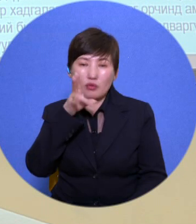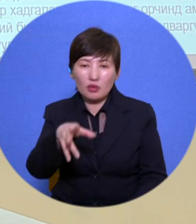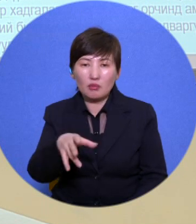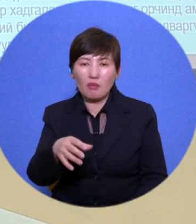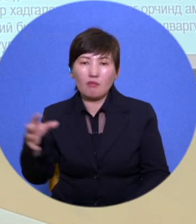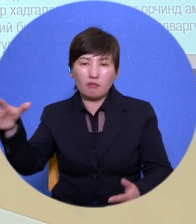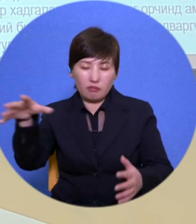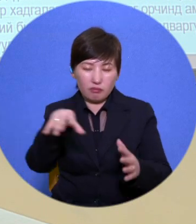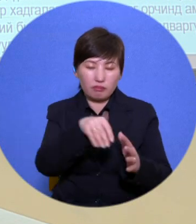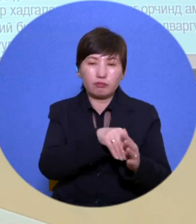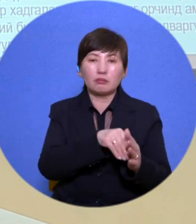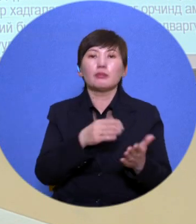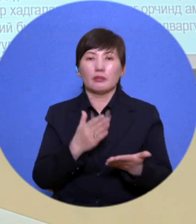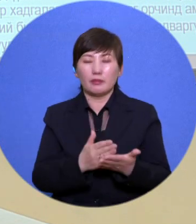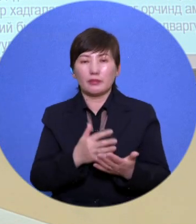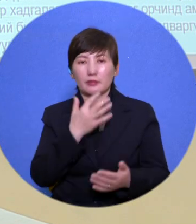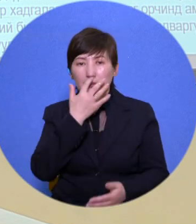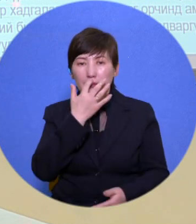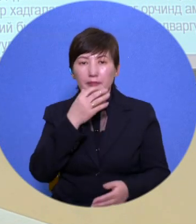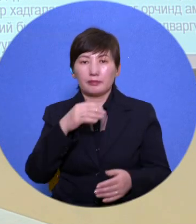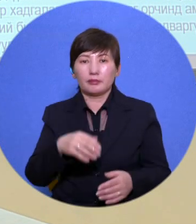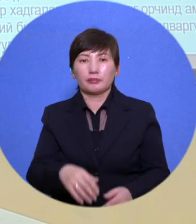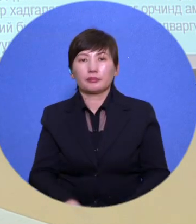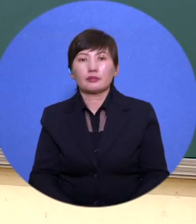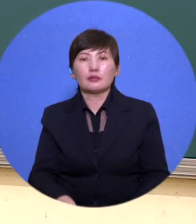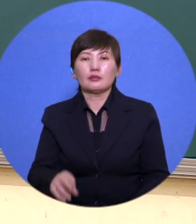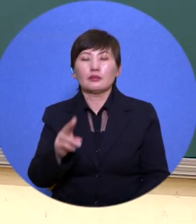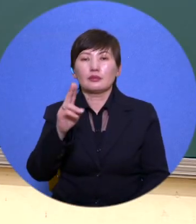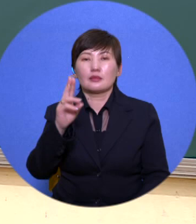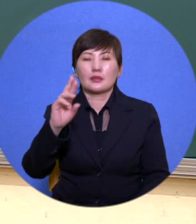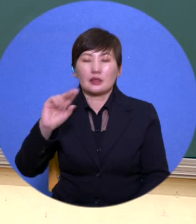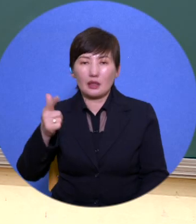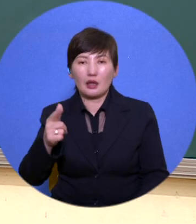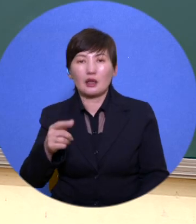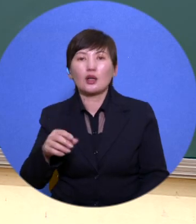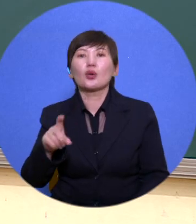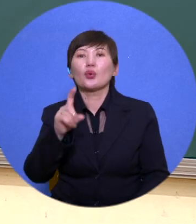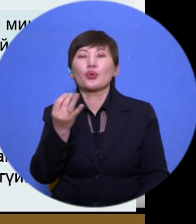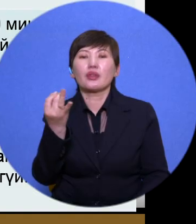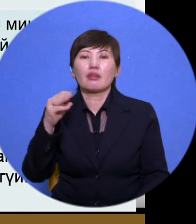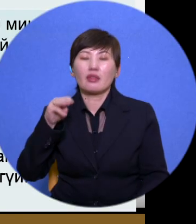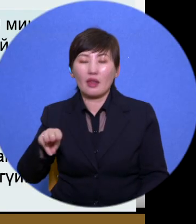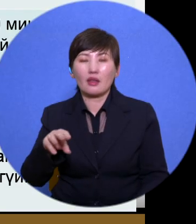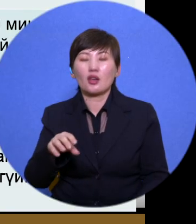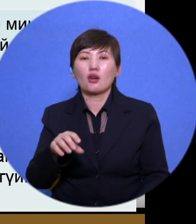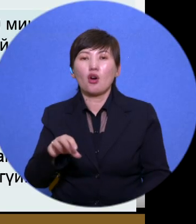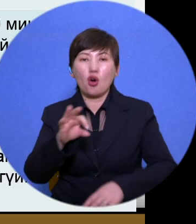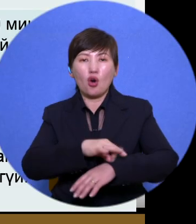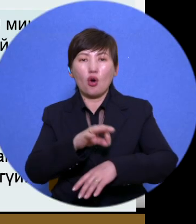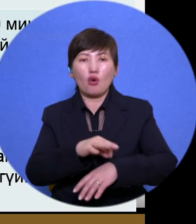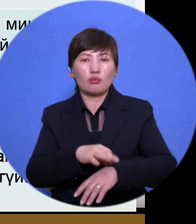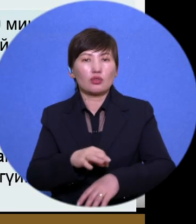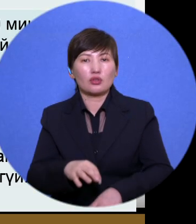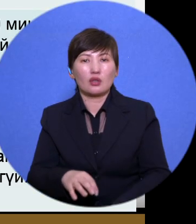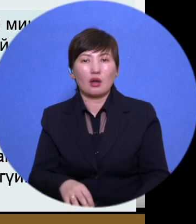тохиромжтой нөхцөл бүрддэг юм байна. За, заквит нь бол бэлгийн болон ахуйн замаар халдварлана. амьдрах тохиромжтой нөхцөл нь